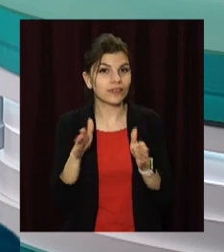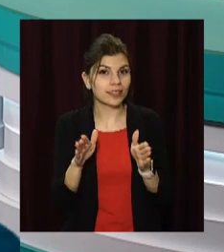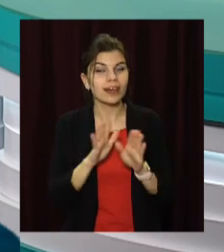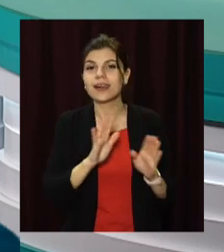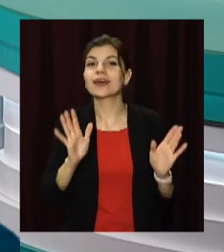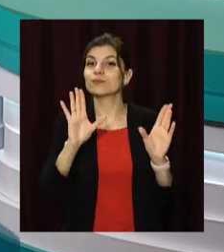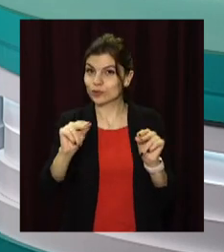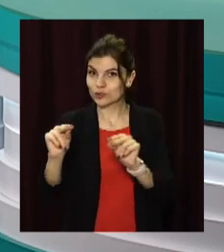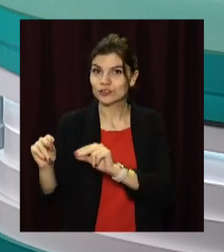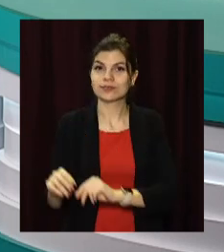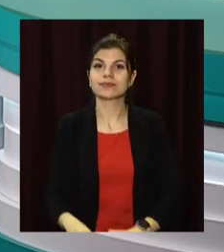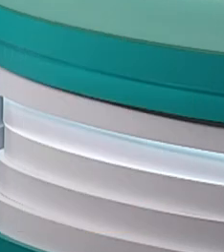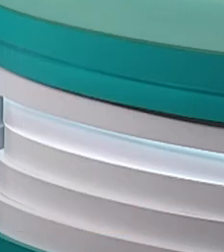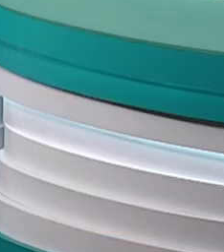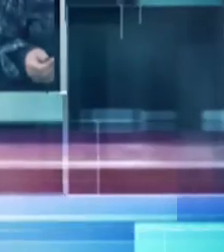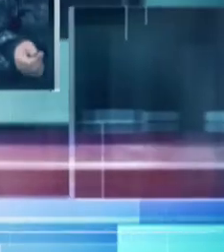і нехай щастить!